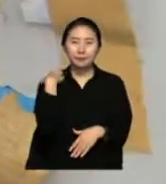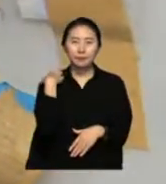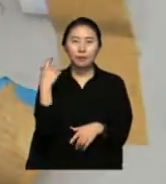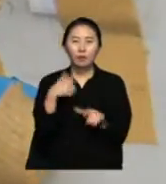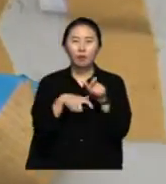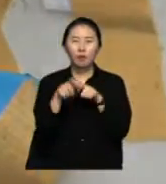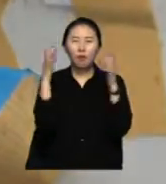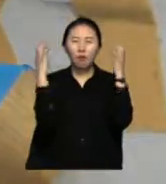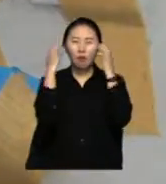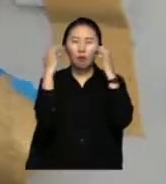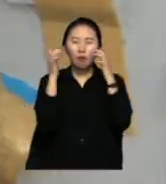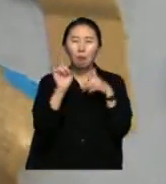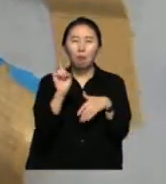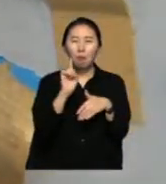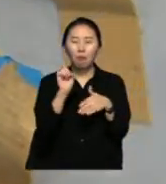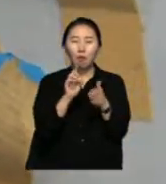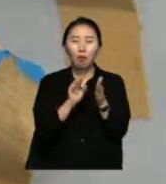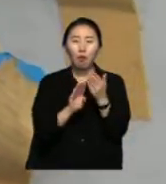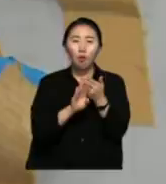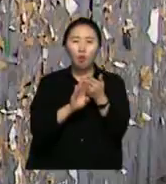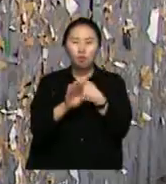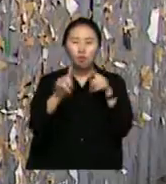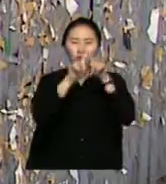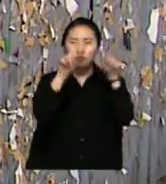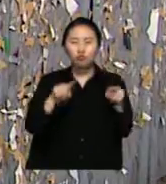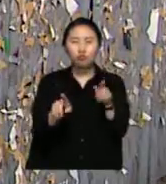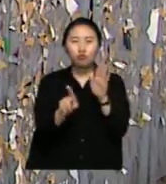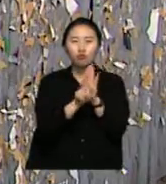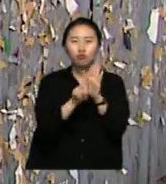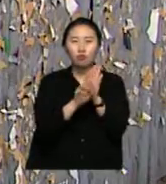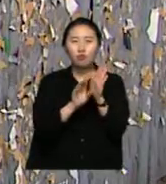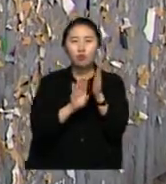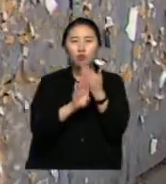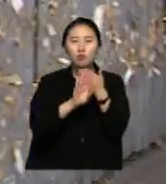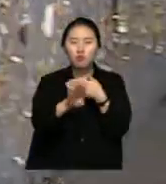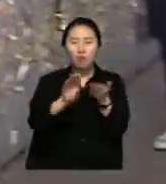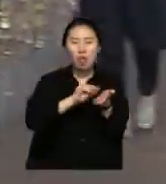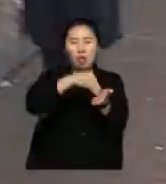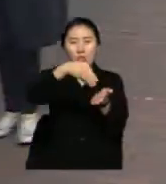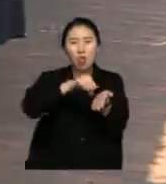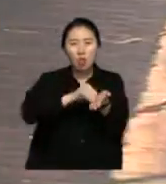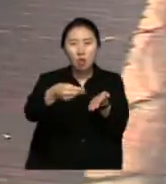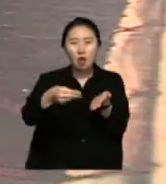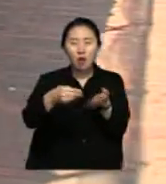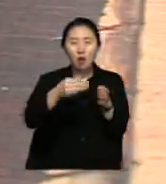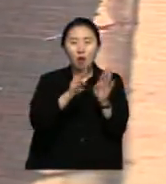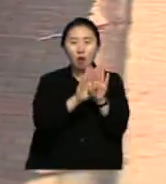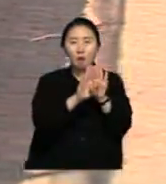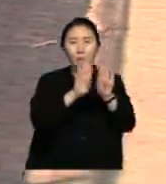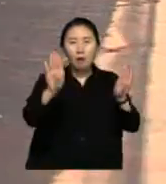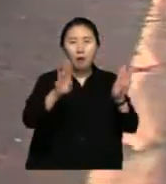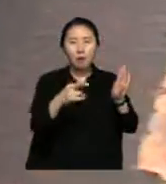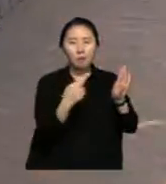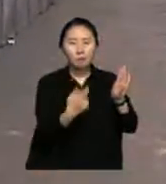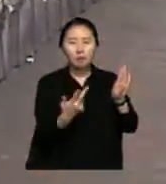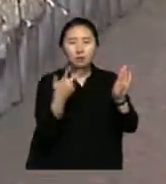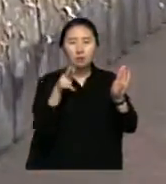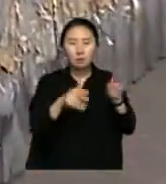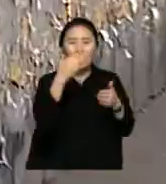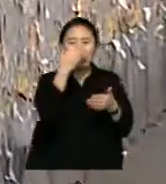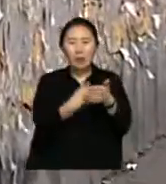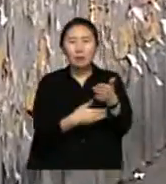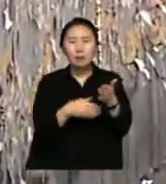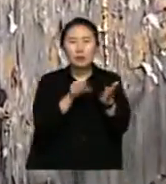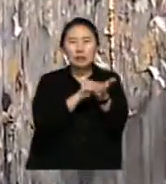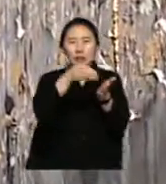더 골치 아픈 건 광고물을 제거하고 남은 테이프. 구청에서 한 차례 벽보를 뜯어봤지만 뜯다 남은